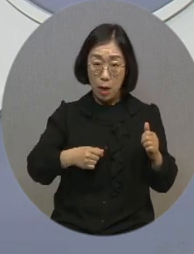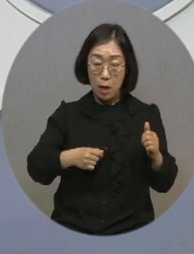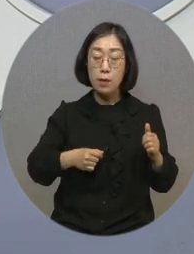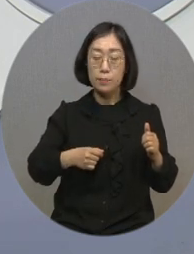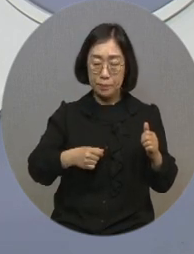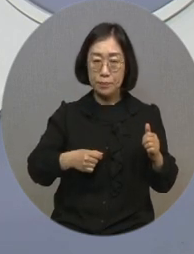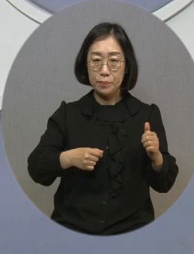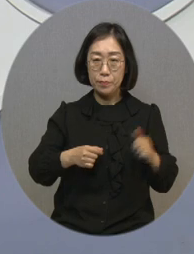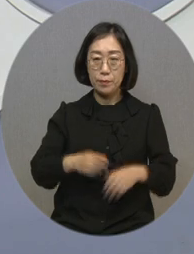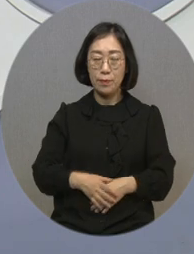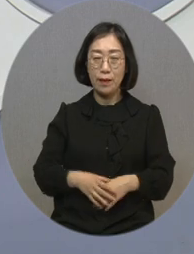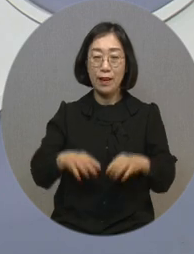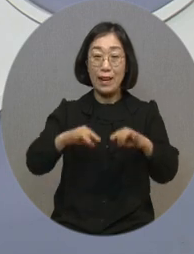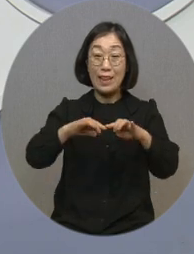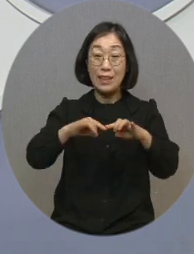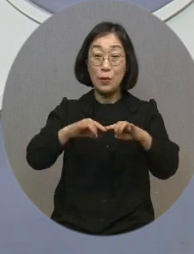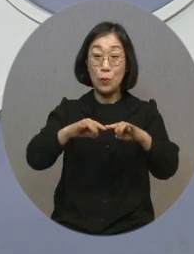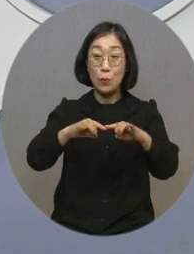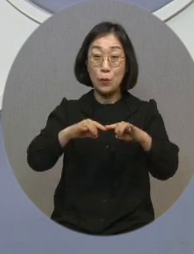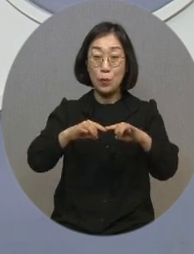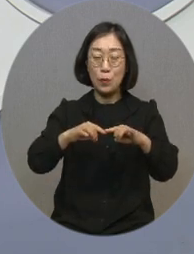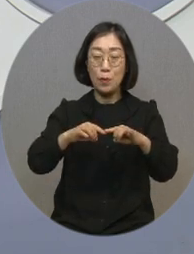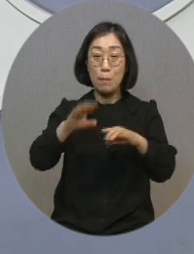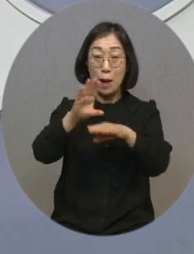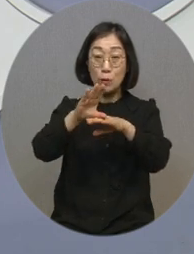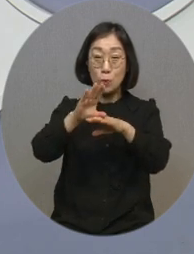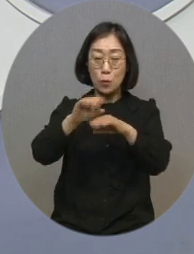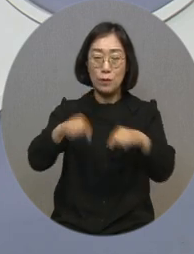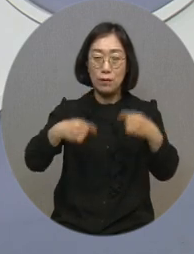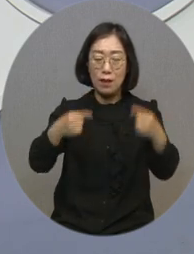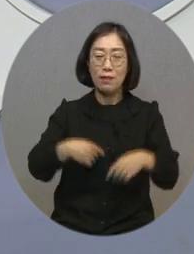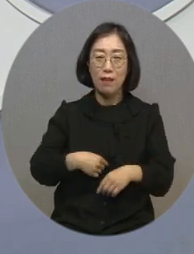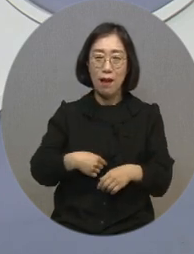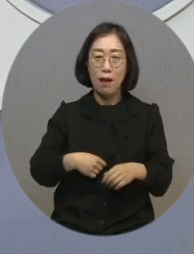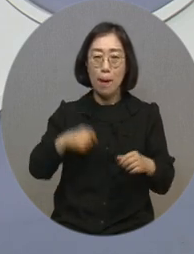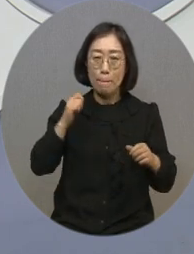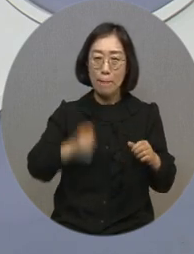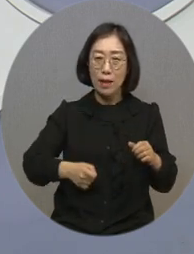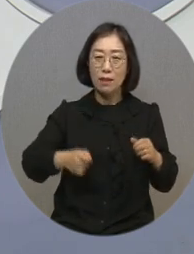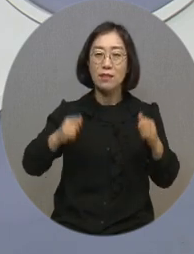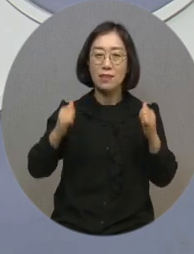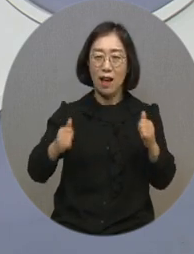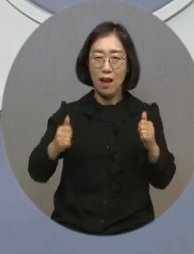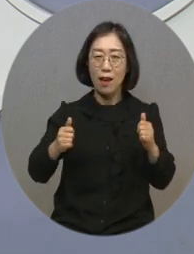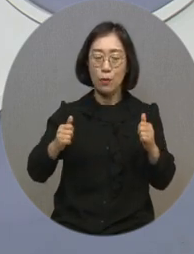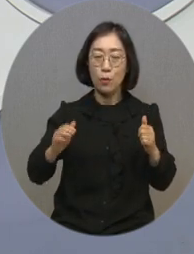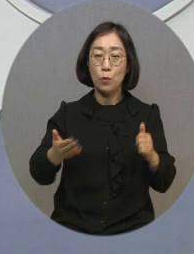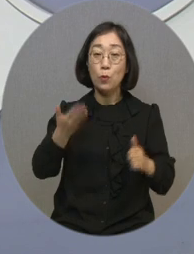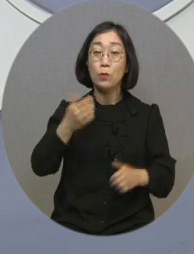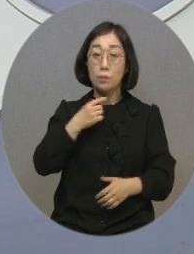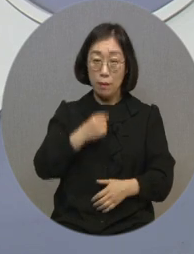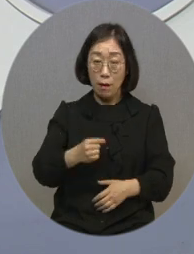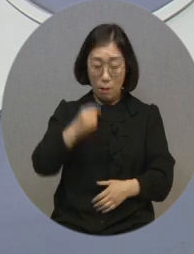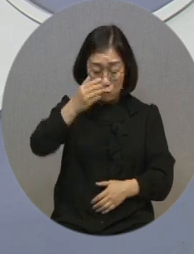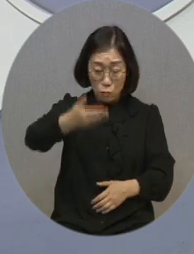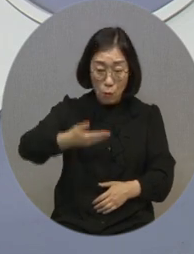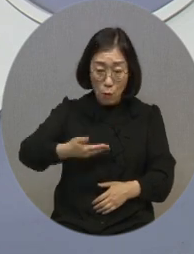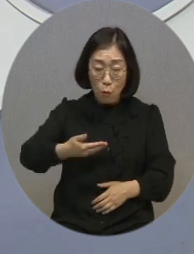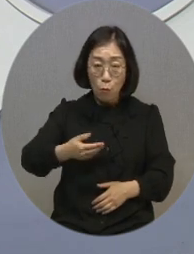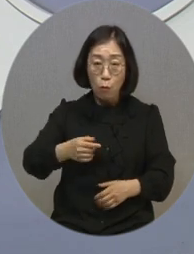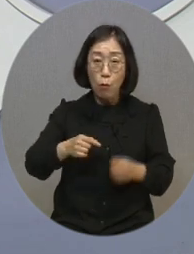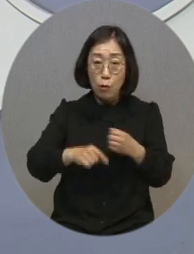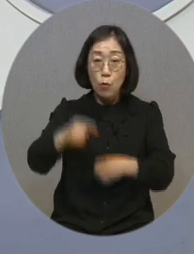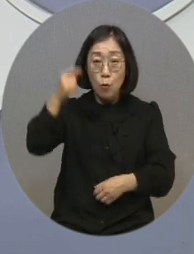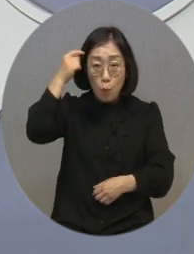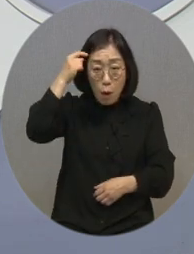그 라디오 방송에 가서 제가 이제 판사가 되고 싶다. 이제 했더니 왜 그러면 판사가 되고 싶냐? 이제